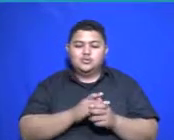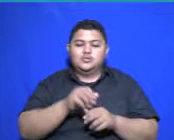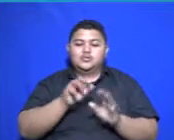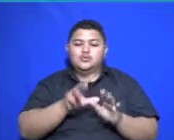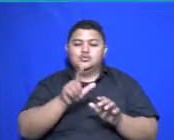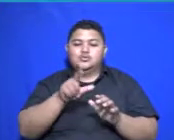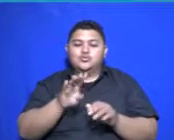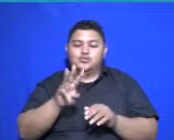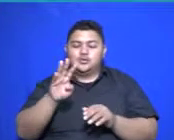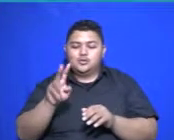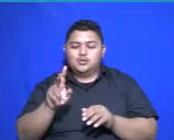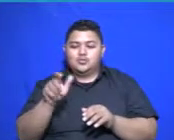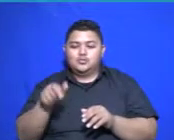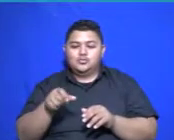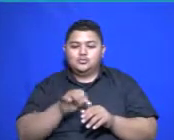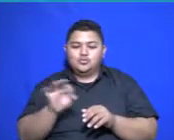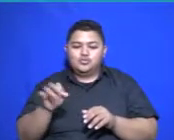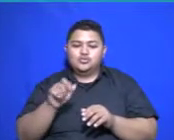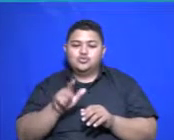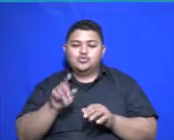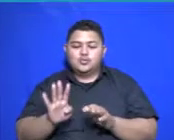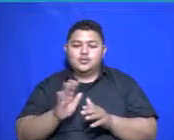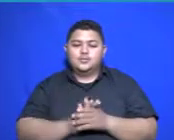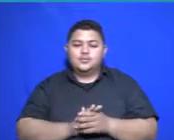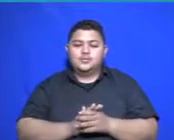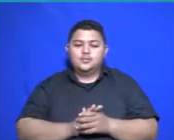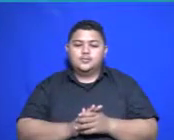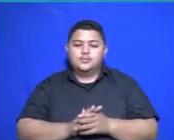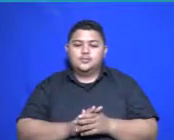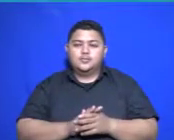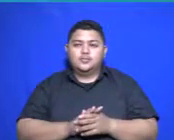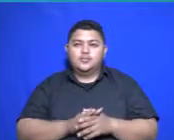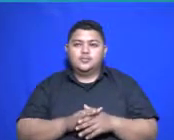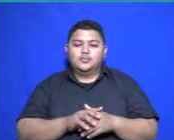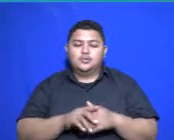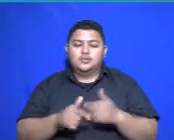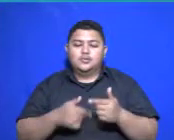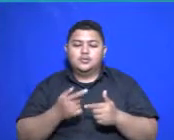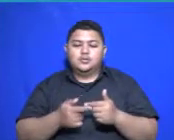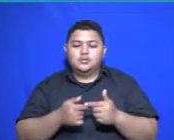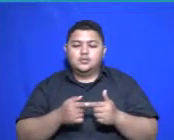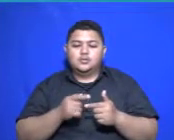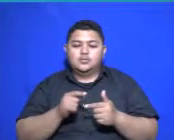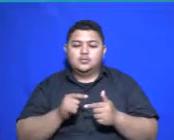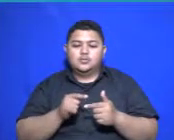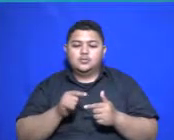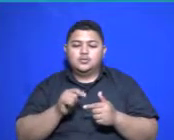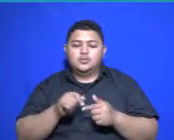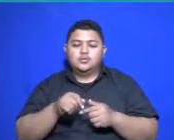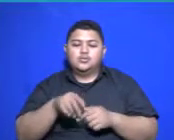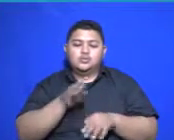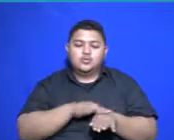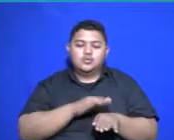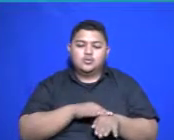973.274. Kemudian kita juga kemudian cagar-cagar budaya